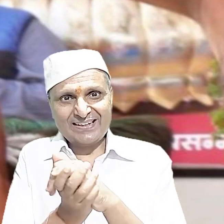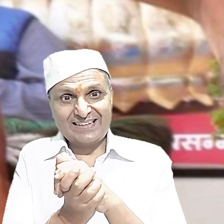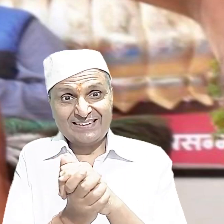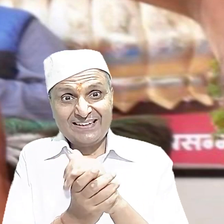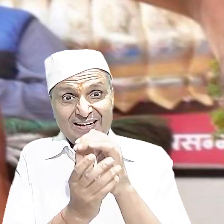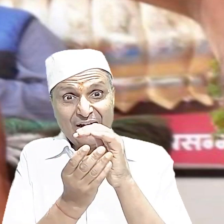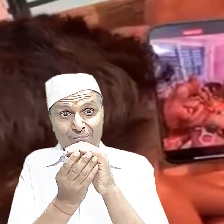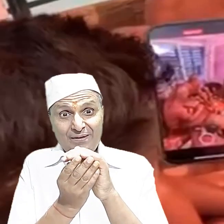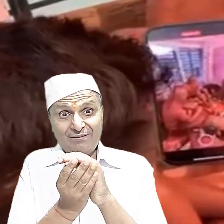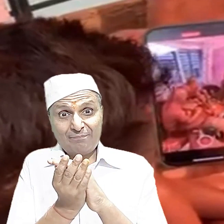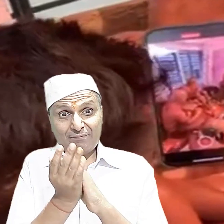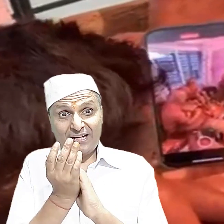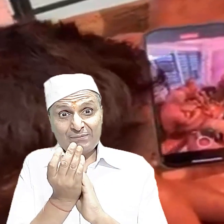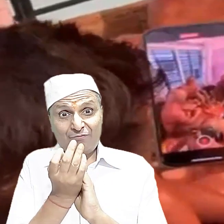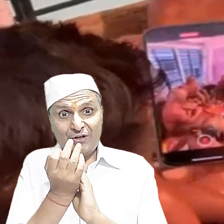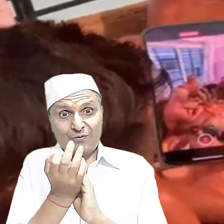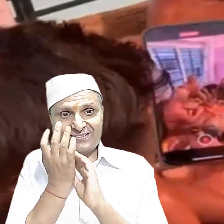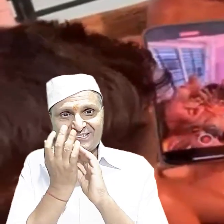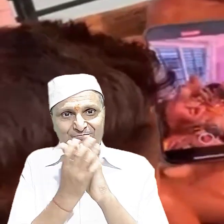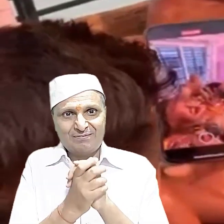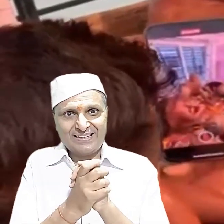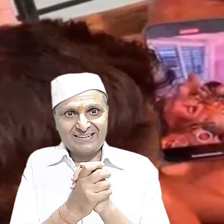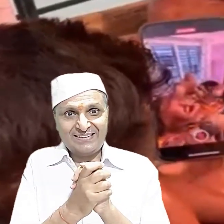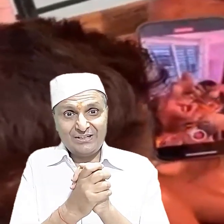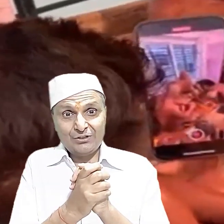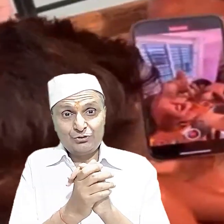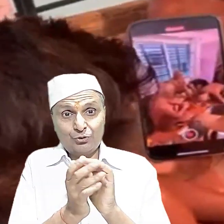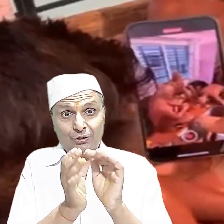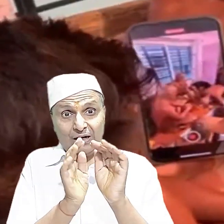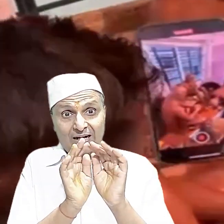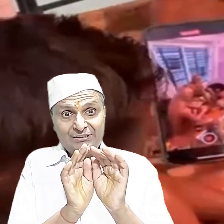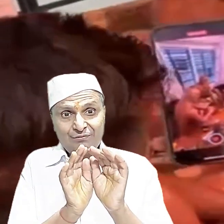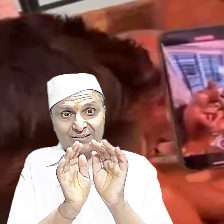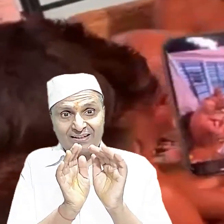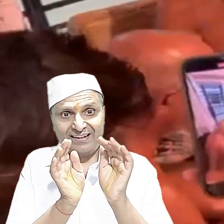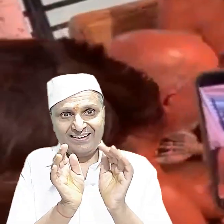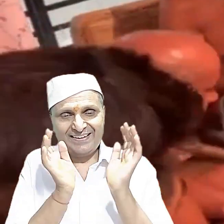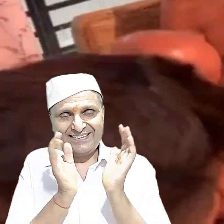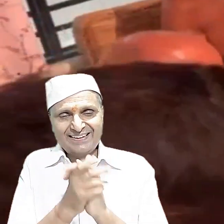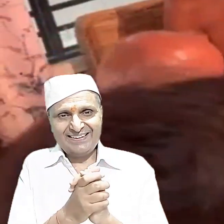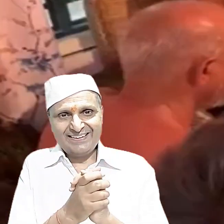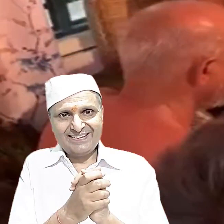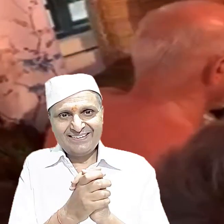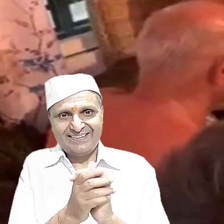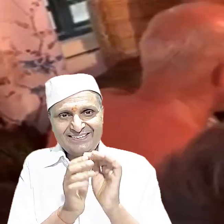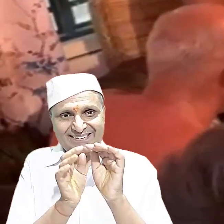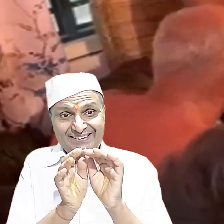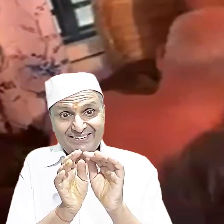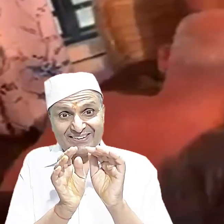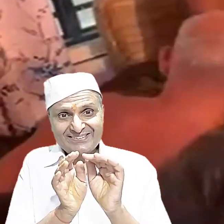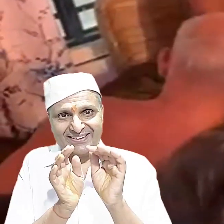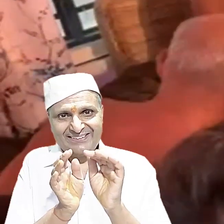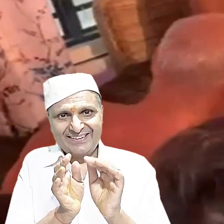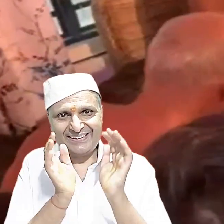विष्णु सागर के साथ अपने वहां पर विराजमान वयोवृद्ध संभव सागर जी, जो आजीवन अन्न के त्यागी हैं,